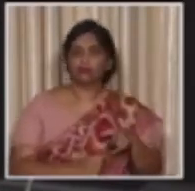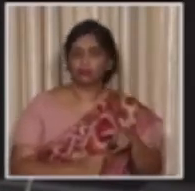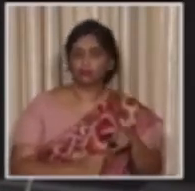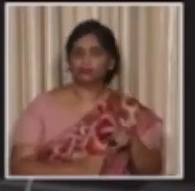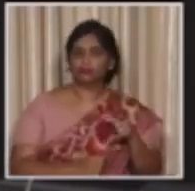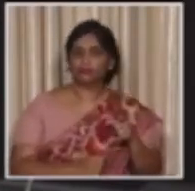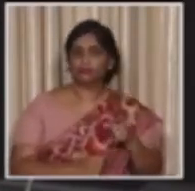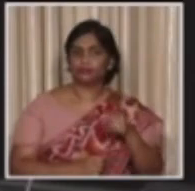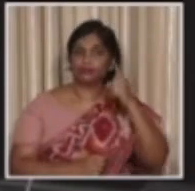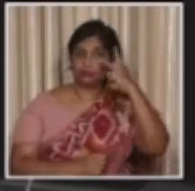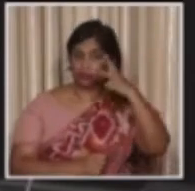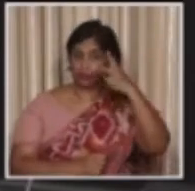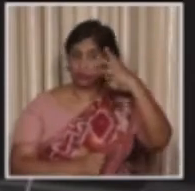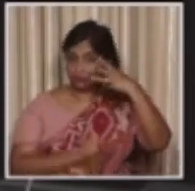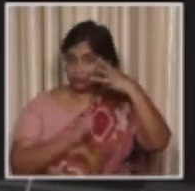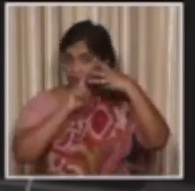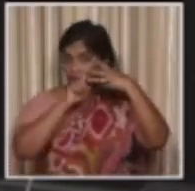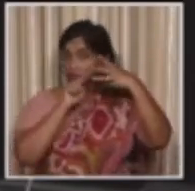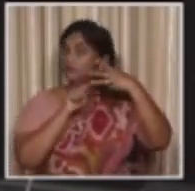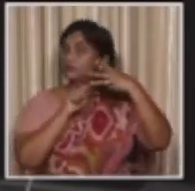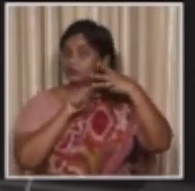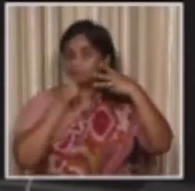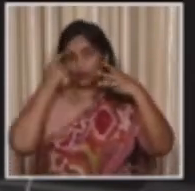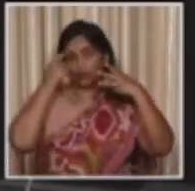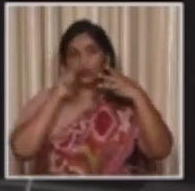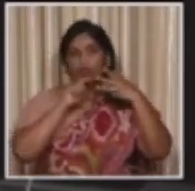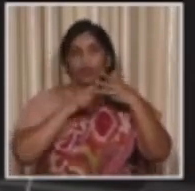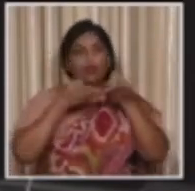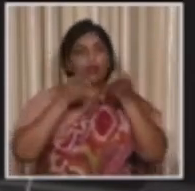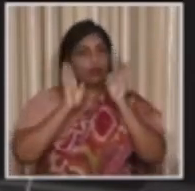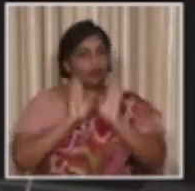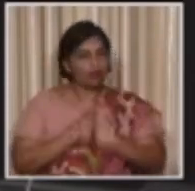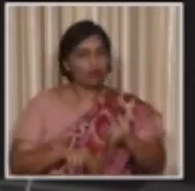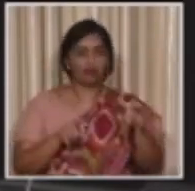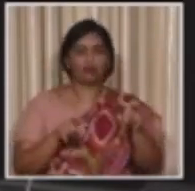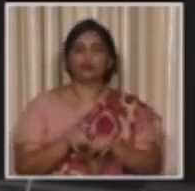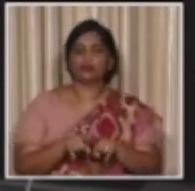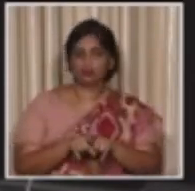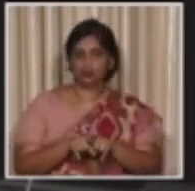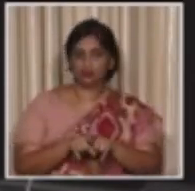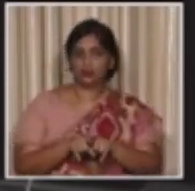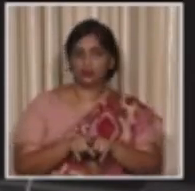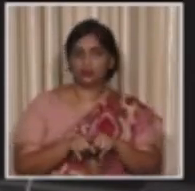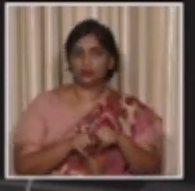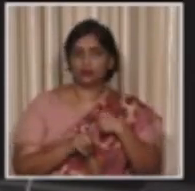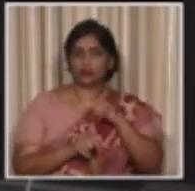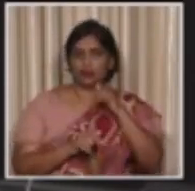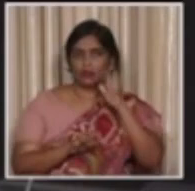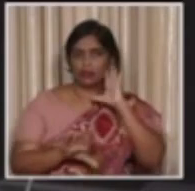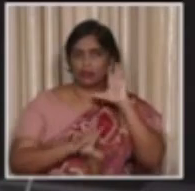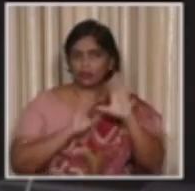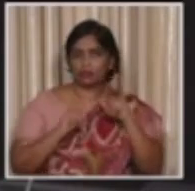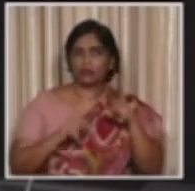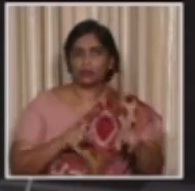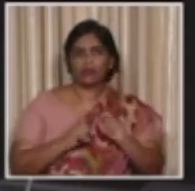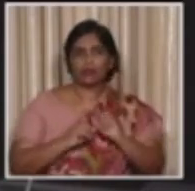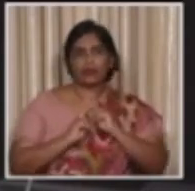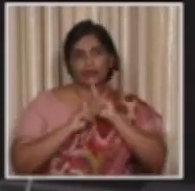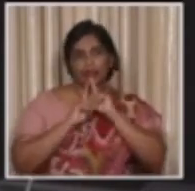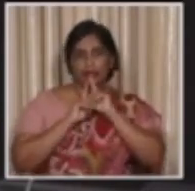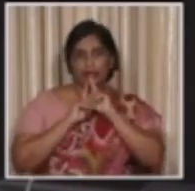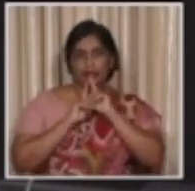මේ දෙවනි තුන්වෙනි කාරණා දෙක සම්බන්ධයෙන්ම අවසානාත්මක වශයෙන් මා දන්න ඇතැම් තොරතුරු මේ සභාවේ මං